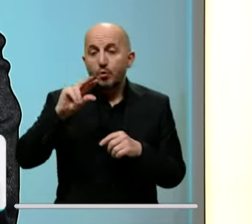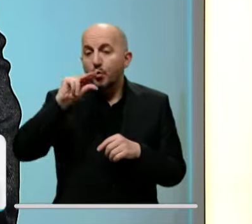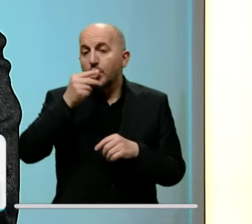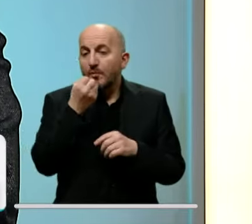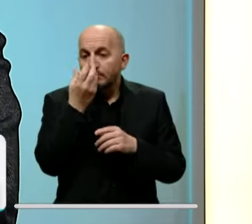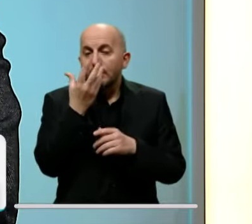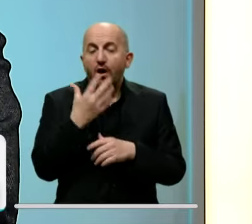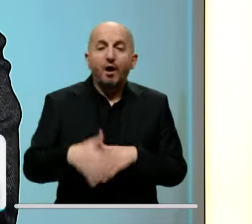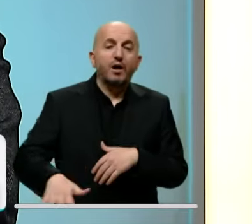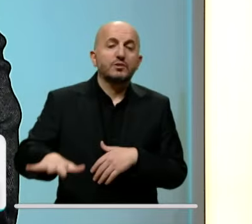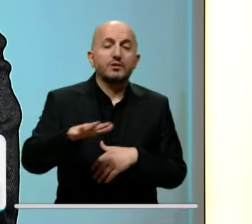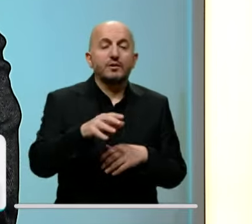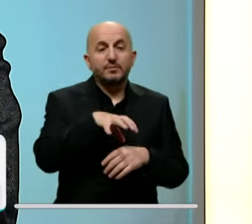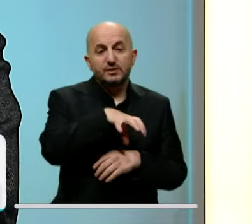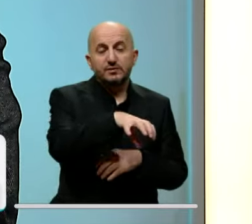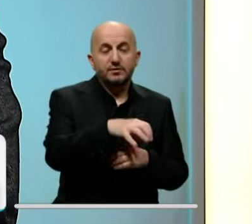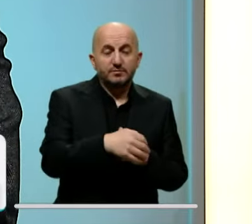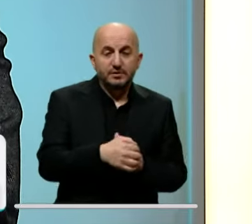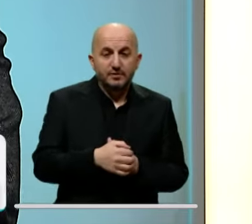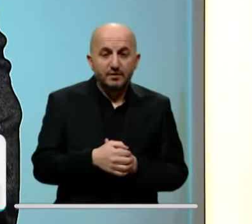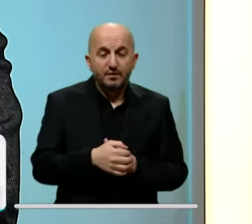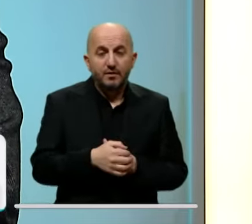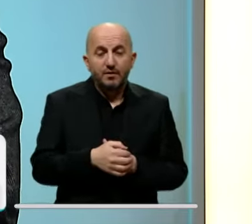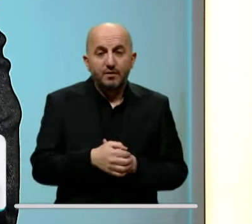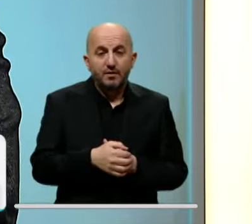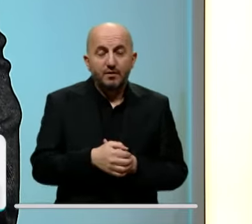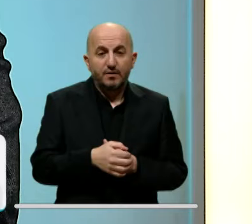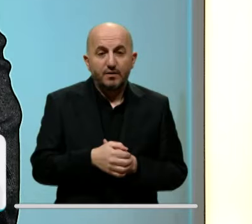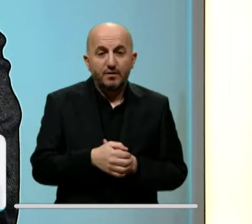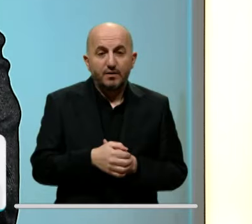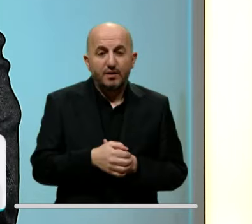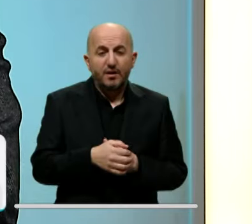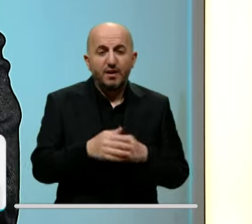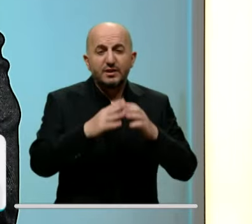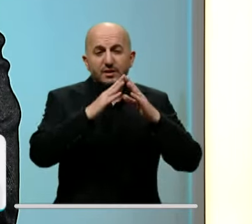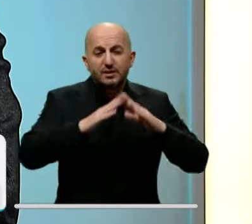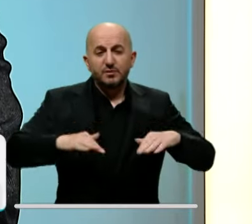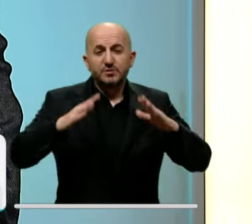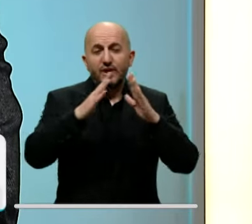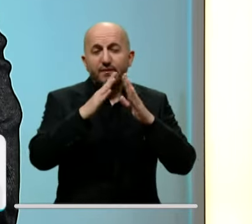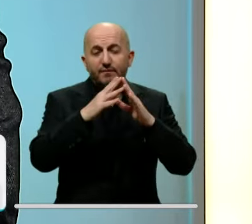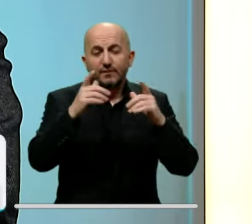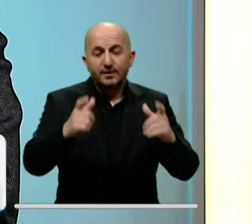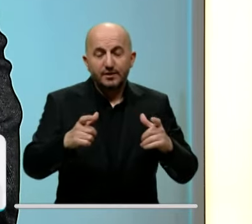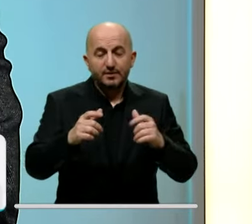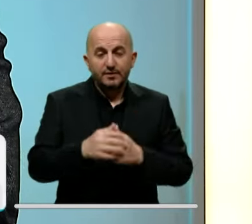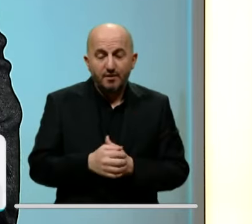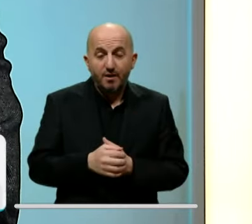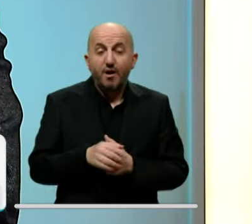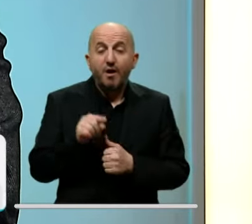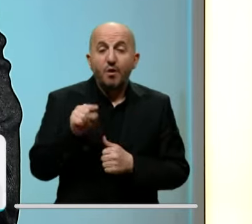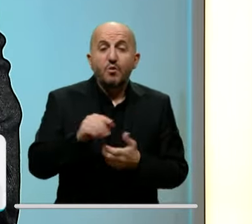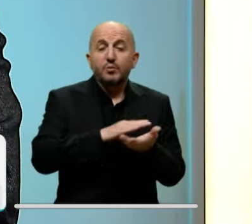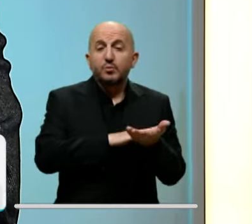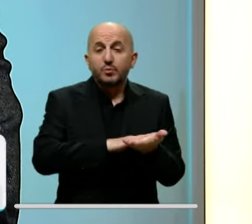mış bir kısmı Ören deriz ya hani harabeyi viraneyi Eee ve ora